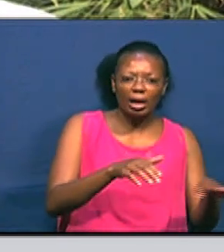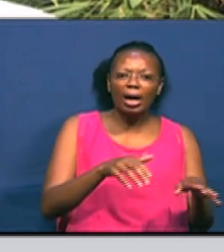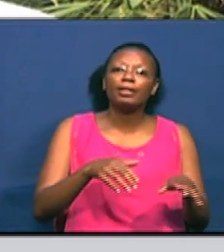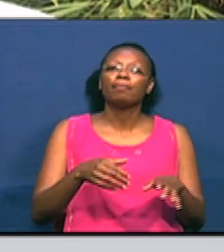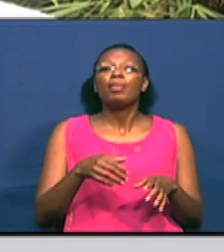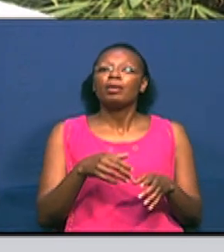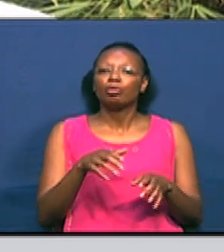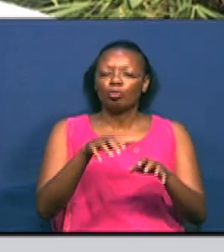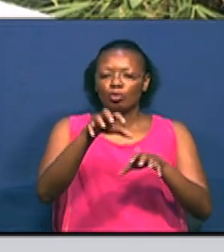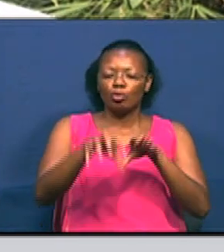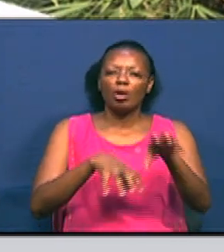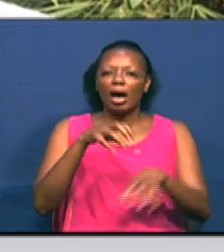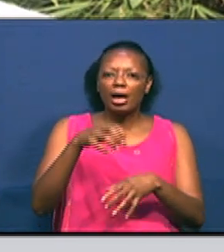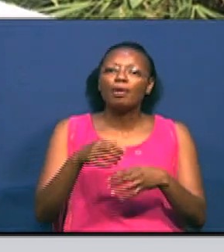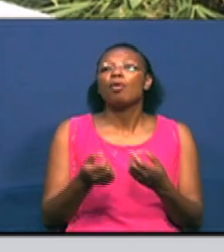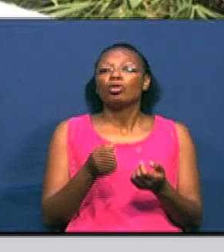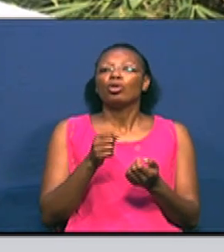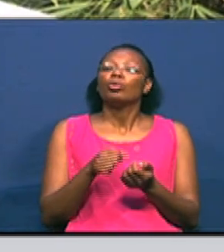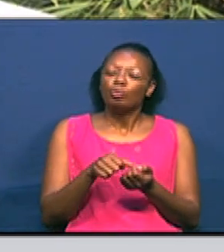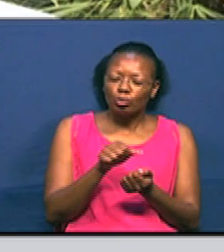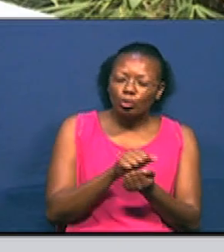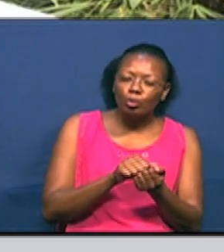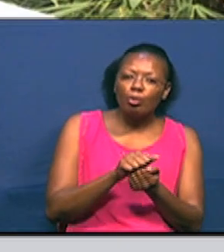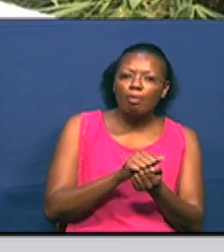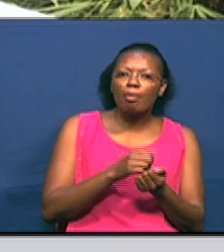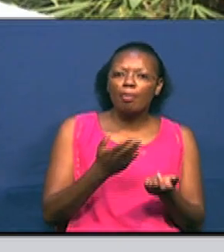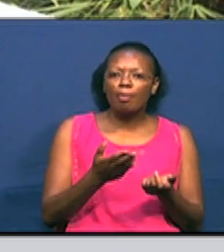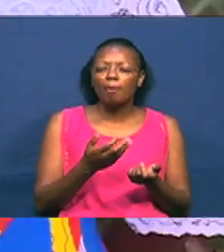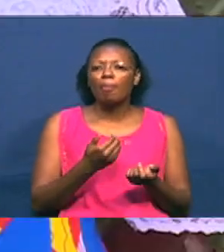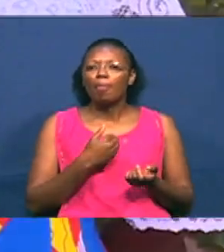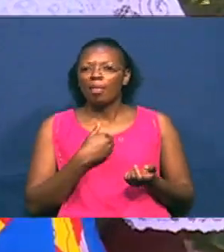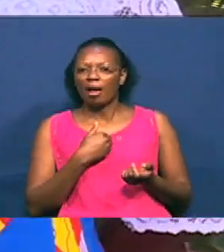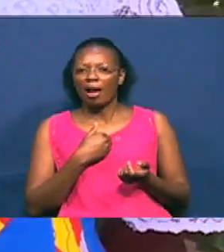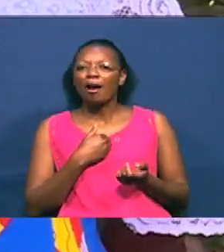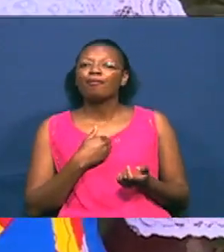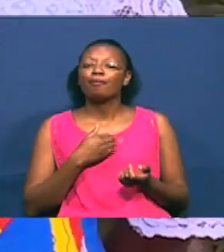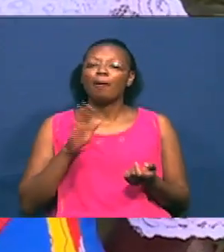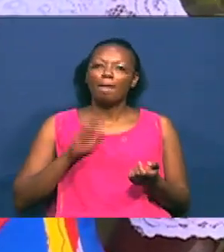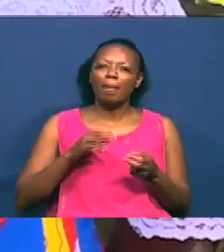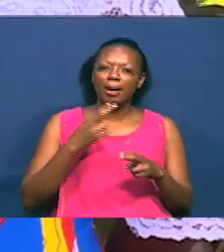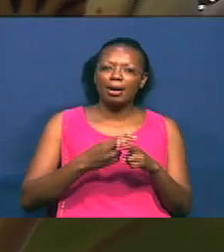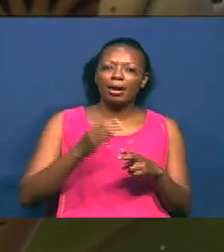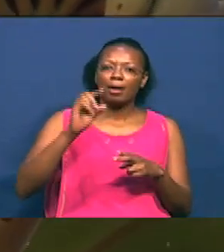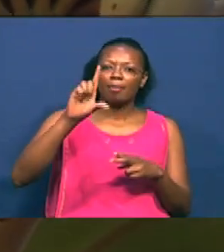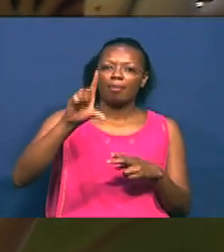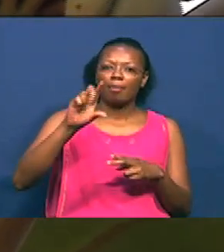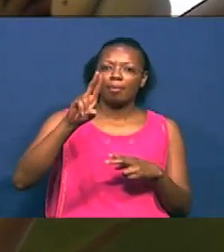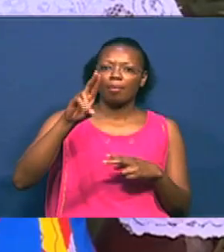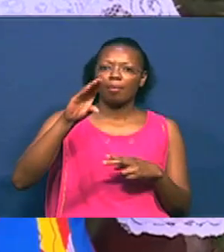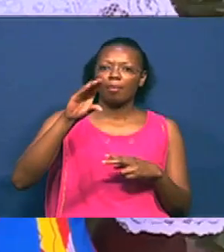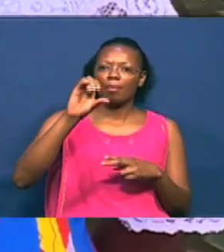uzingatia kilimo halisi. Je, yeye uwezaje? Karibu ujione. Mimi ni mkulima